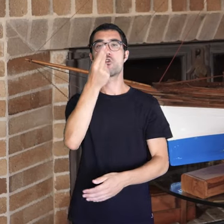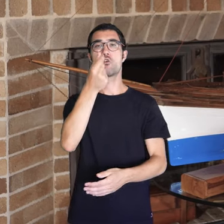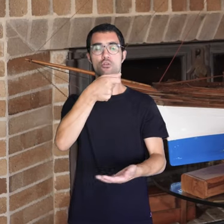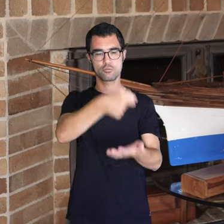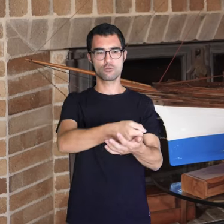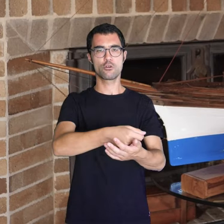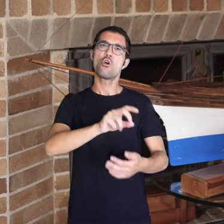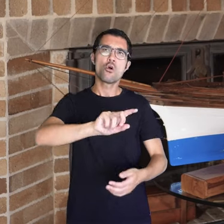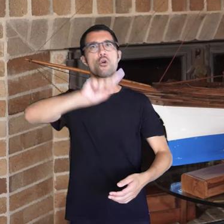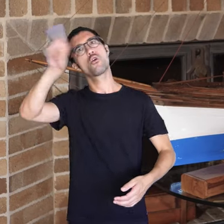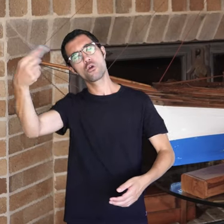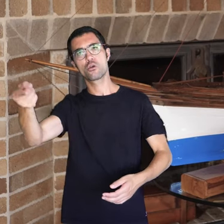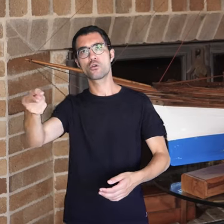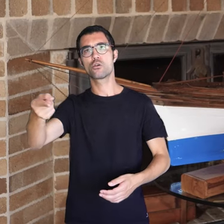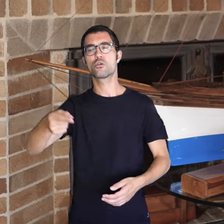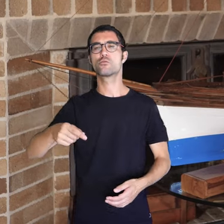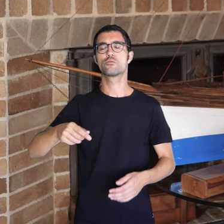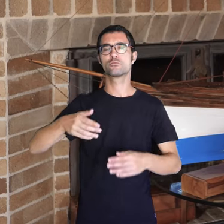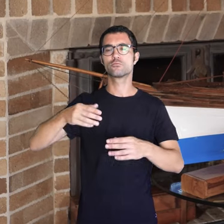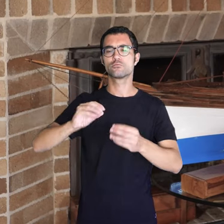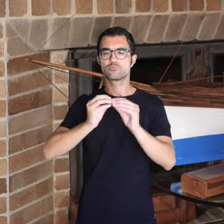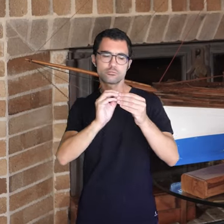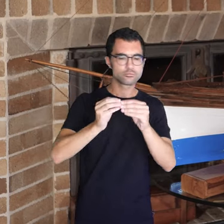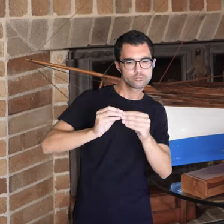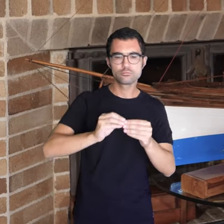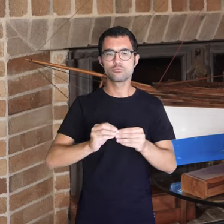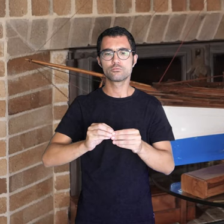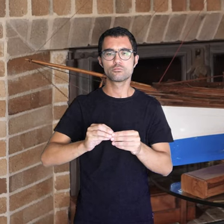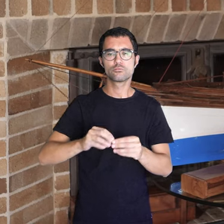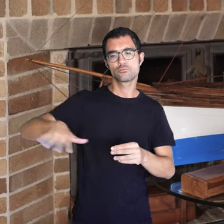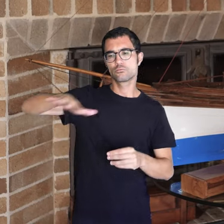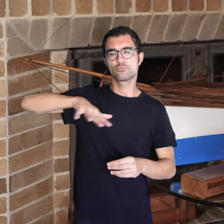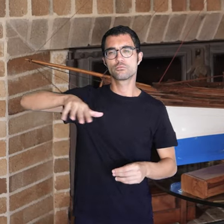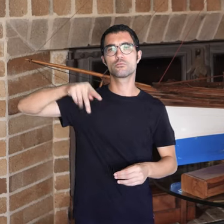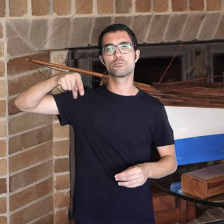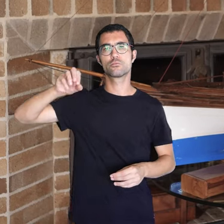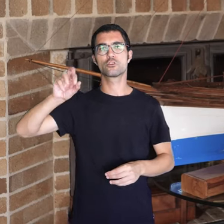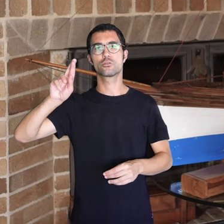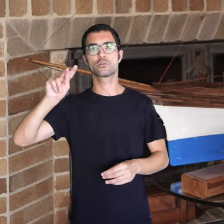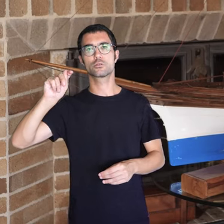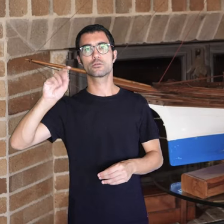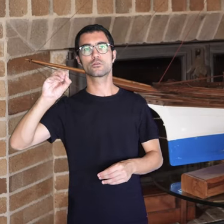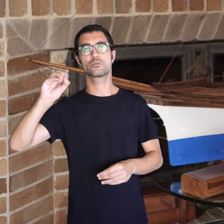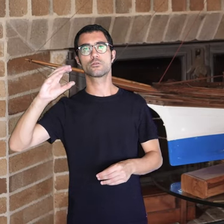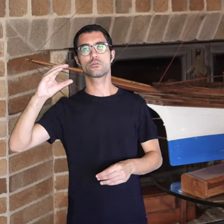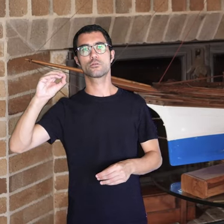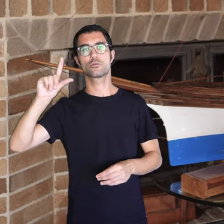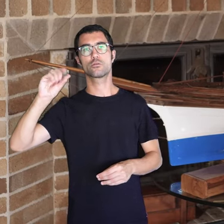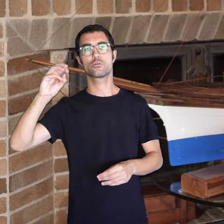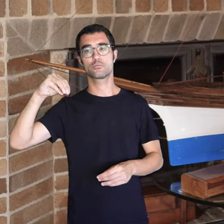altra feta a Porto Colom, que va ser en aquesta anterior i posaren la Penya